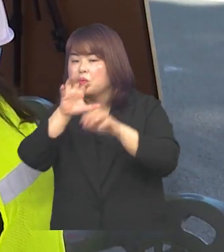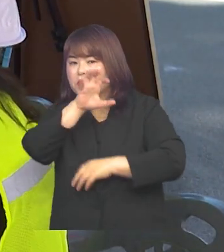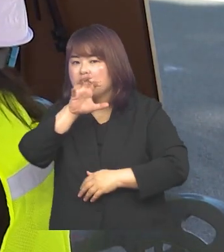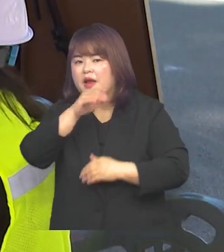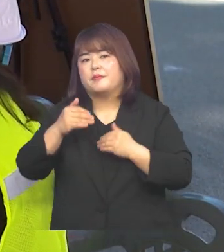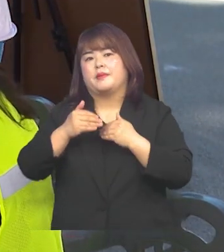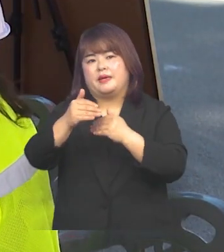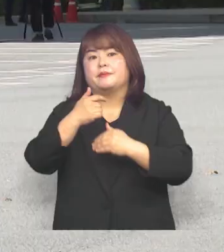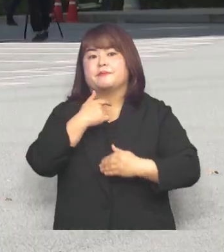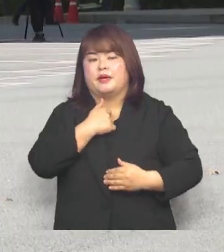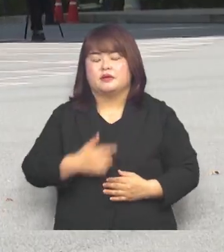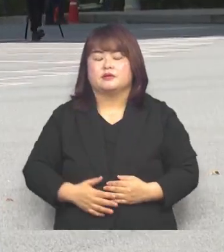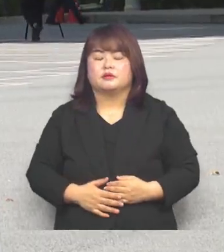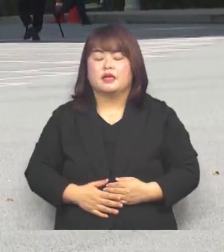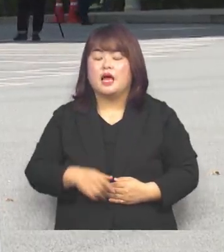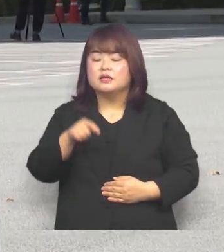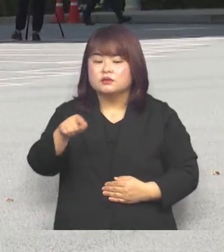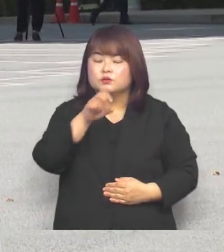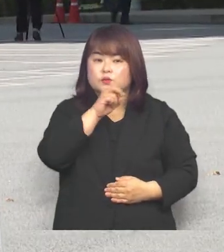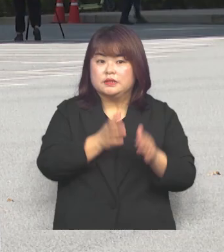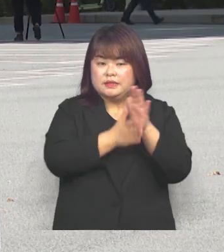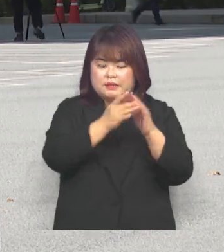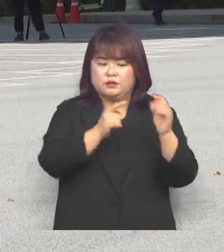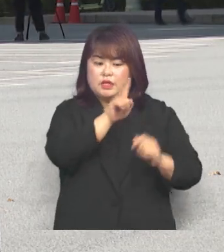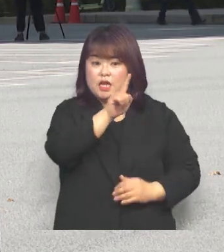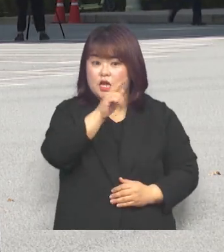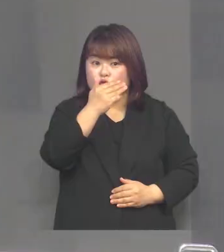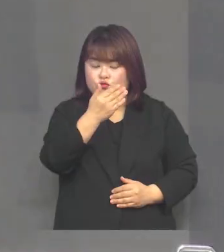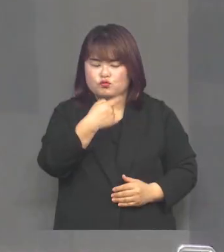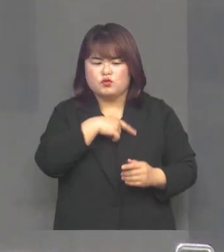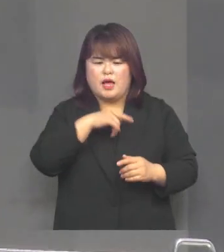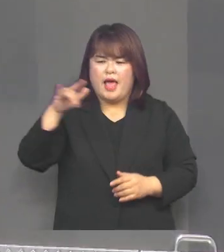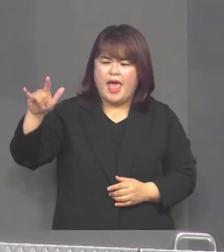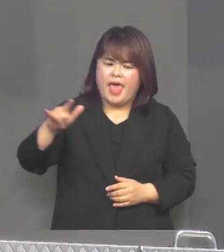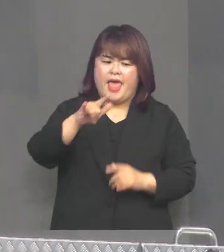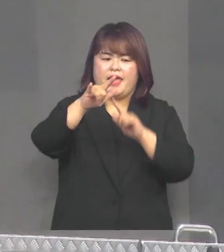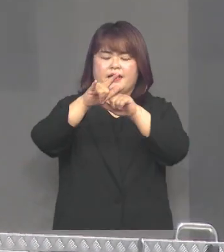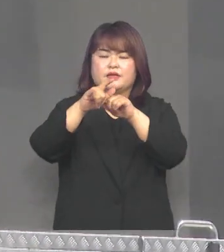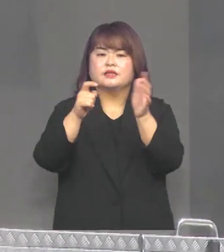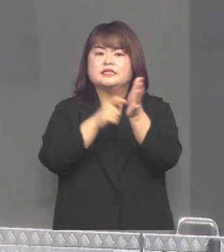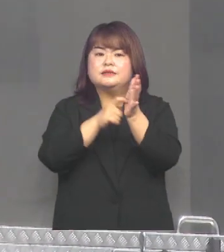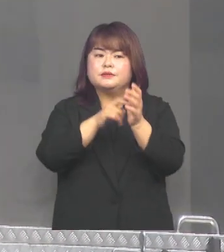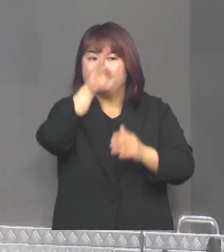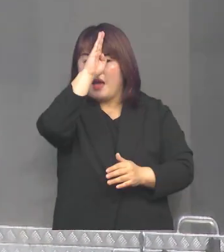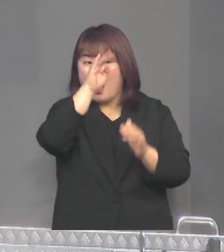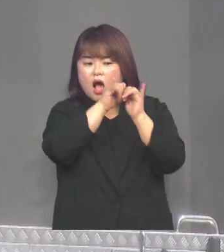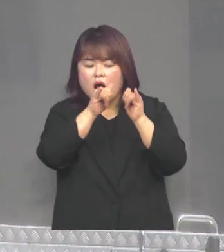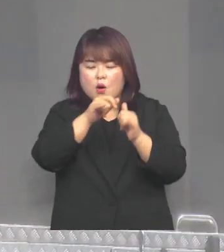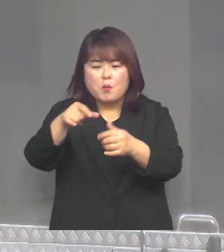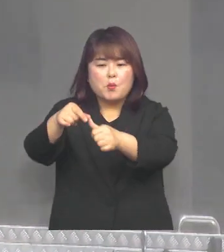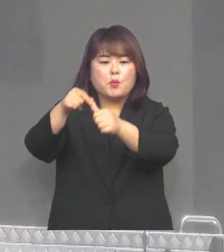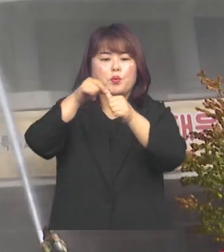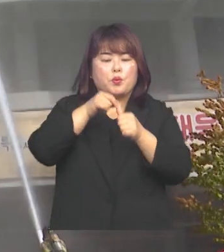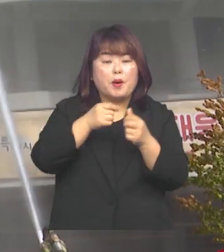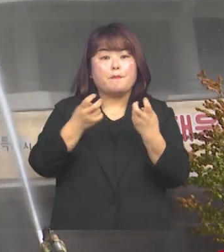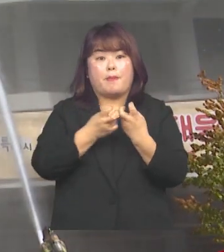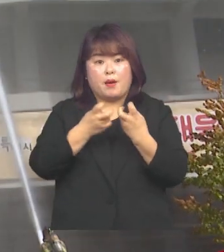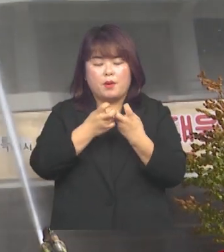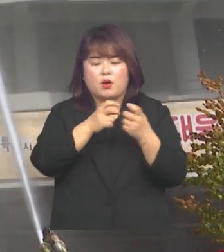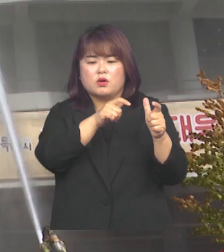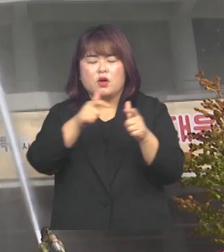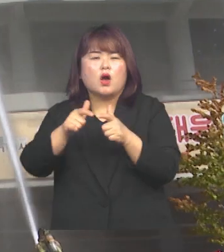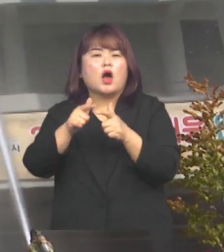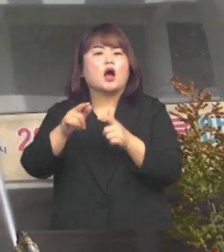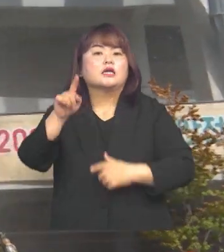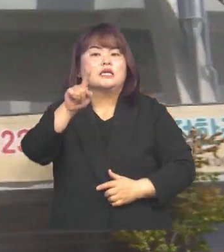실시간으로 연계해 진행했습니다. 특히 용인 소방서는 119 헬기를 활용한 응급환자 이송 등 인명구조 훈련과 함께